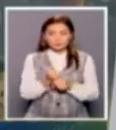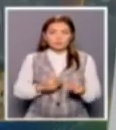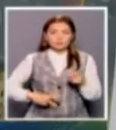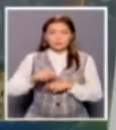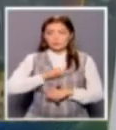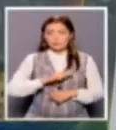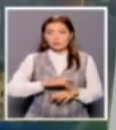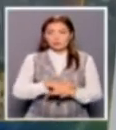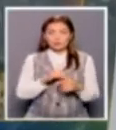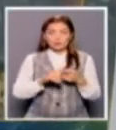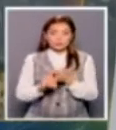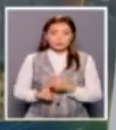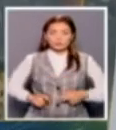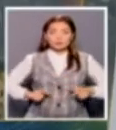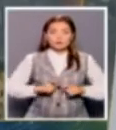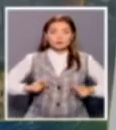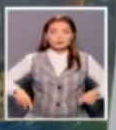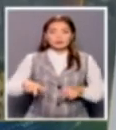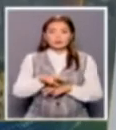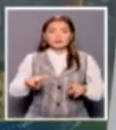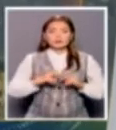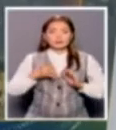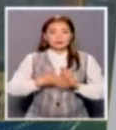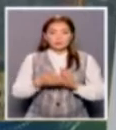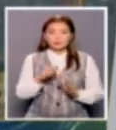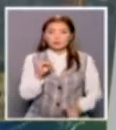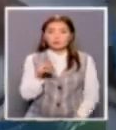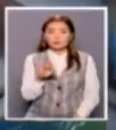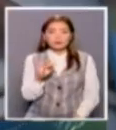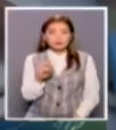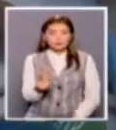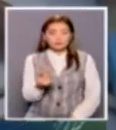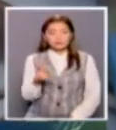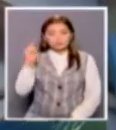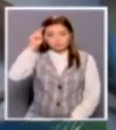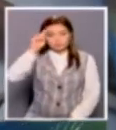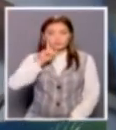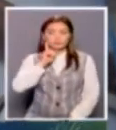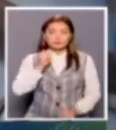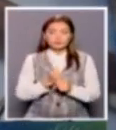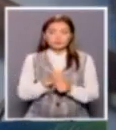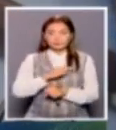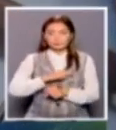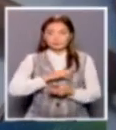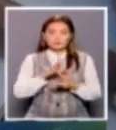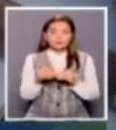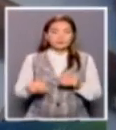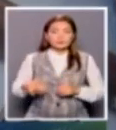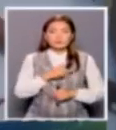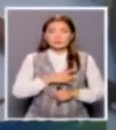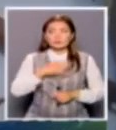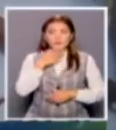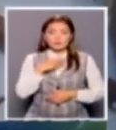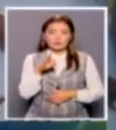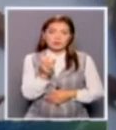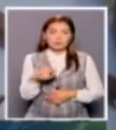ізденістерін қалыптастыру, орта мектепте лириканы талдау, Жұмекен Нәжімеденовтің ақындығы, жыр жиһазы, әдеби толғамдар, Махамбет